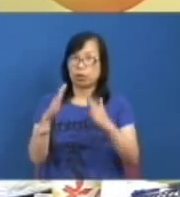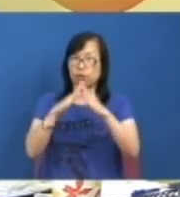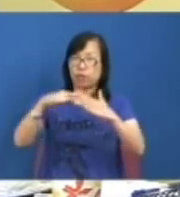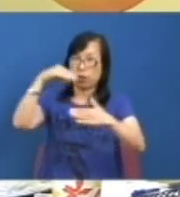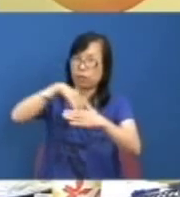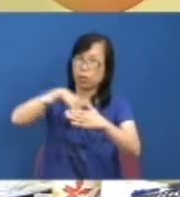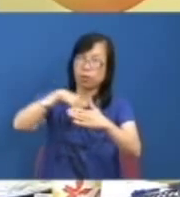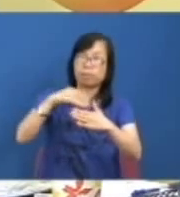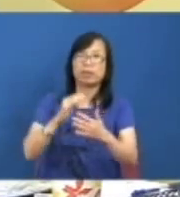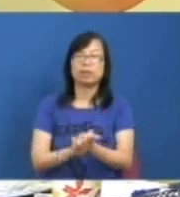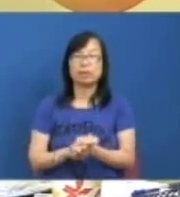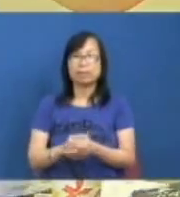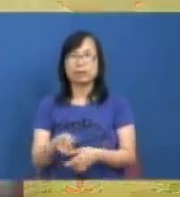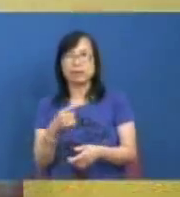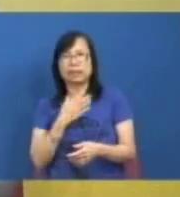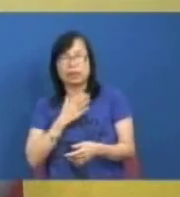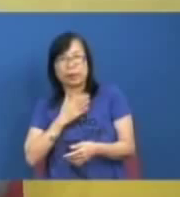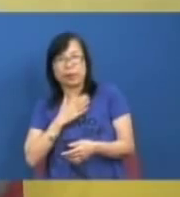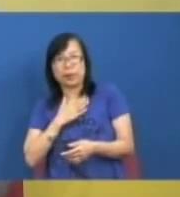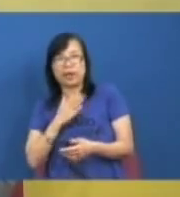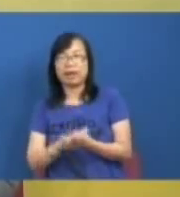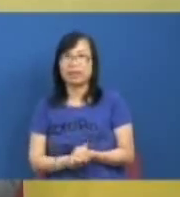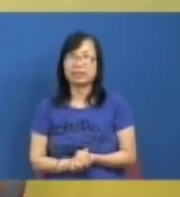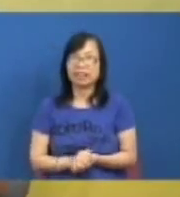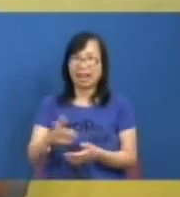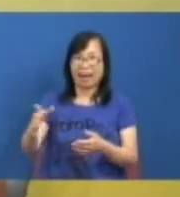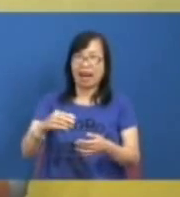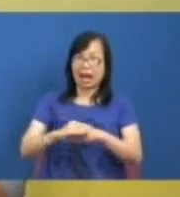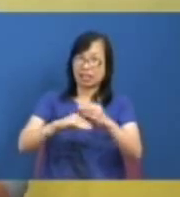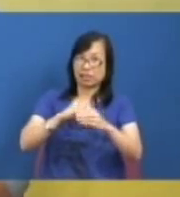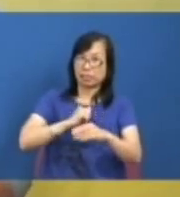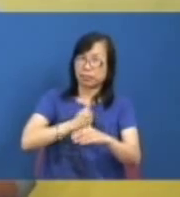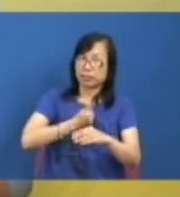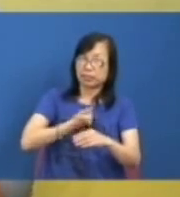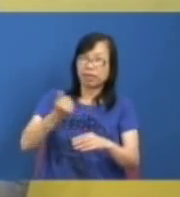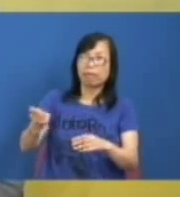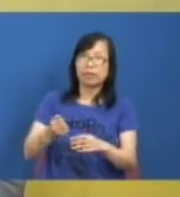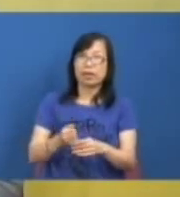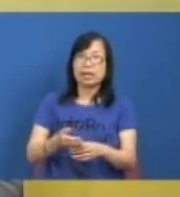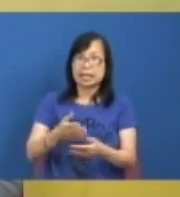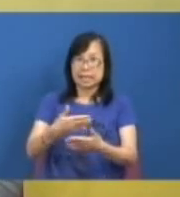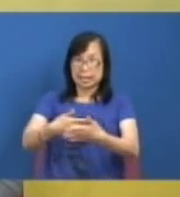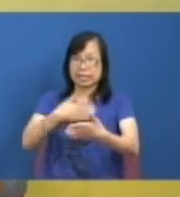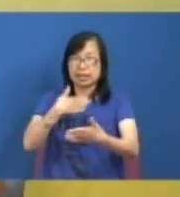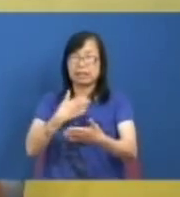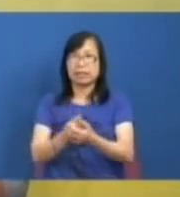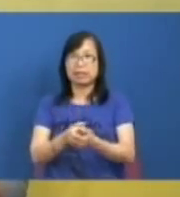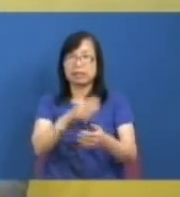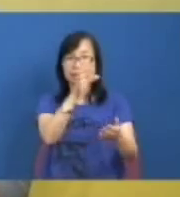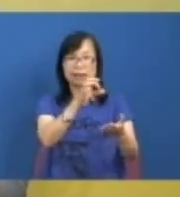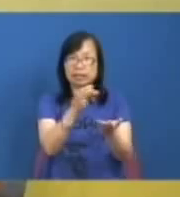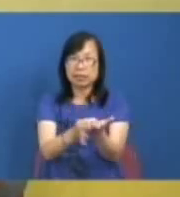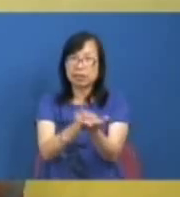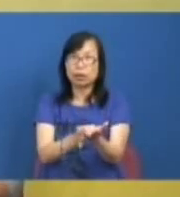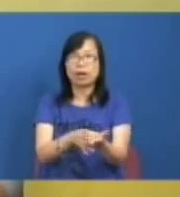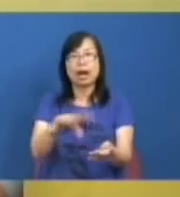裏邊咯。 哇，其實都幾驚嚇嘅喎，其實蒲職師啊，我諗嗱，其實我哋早前啦，我哋都喺地區啦，你無論